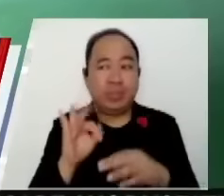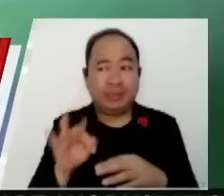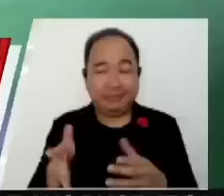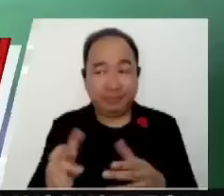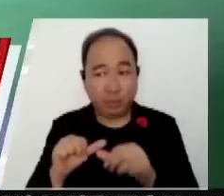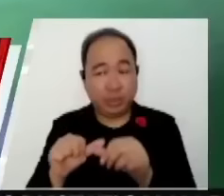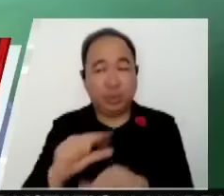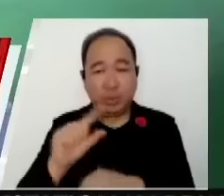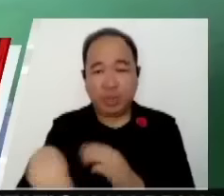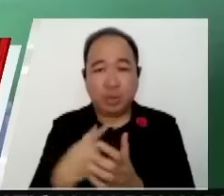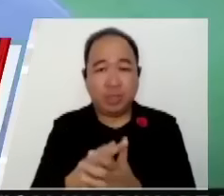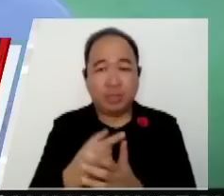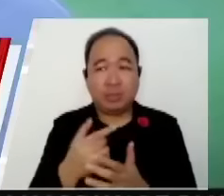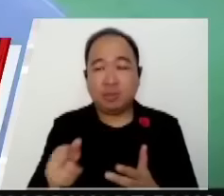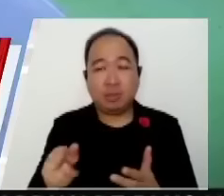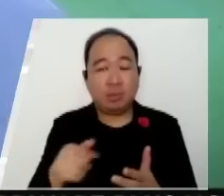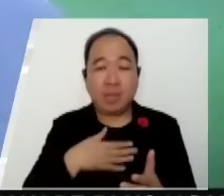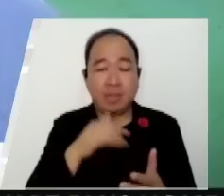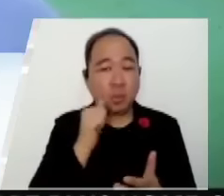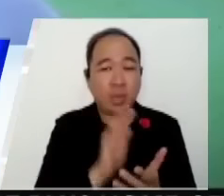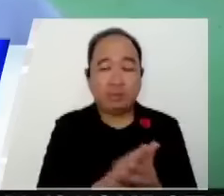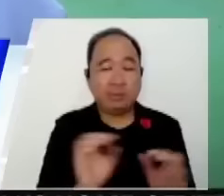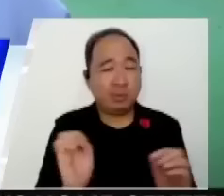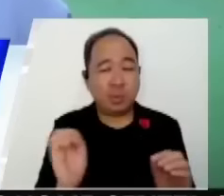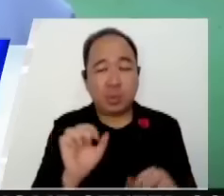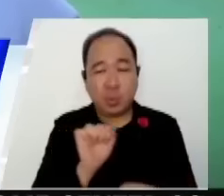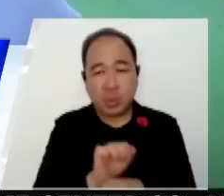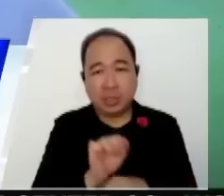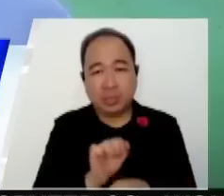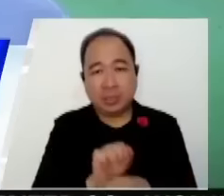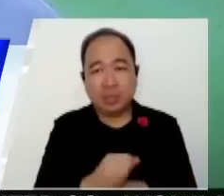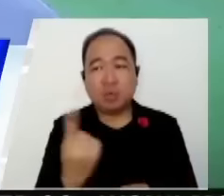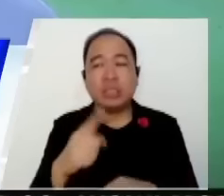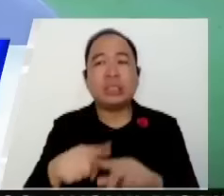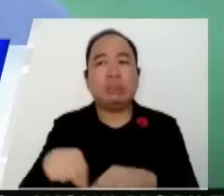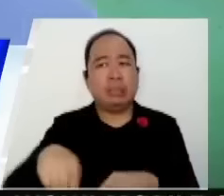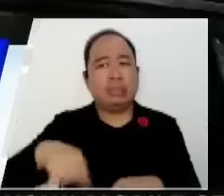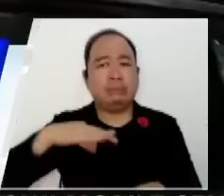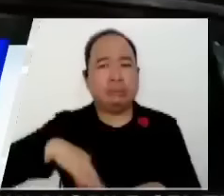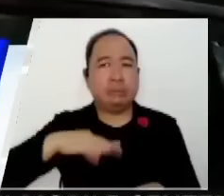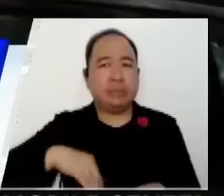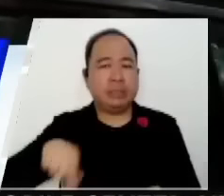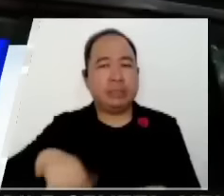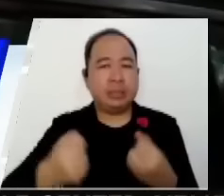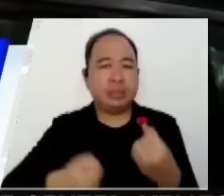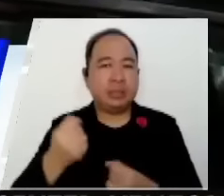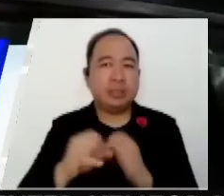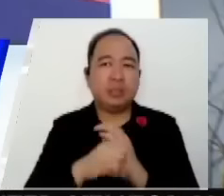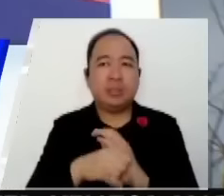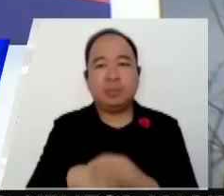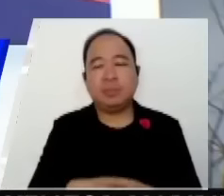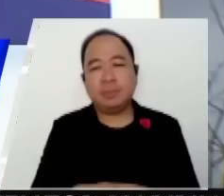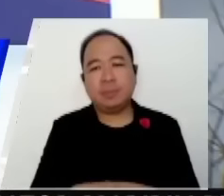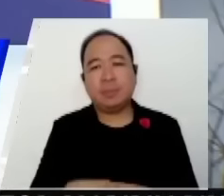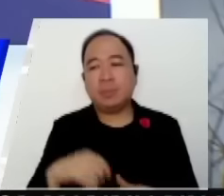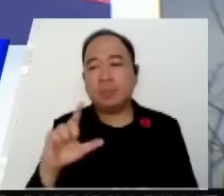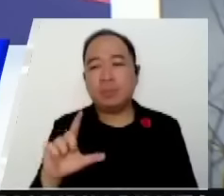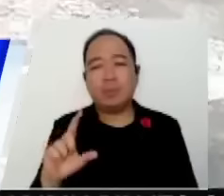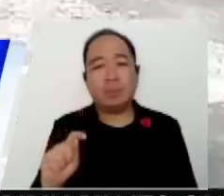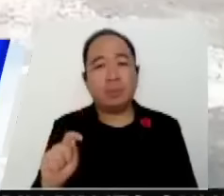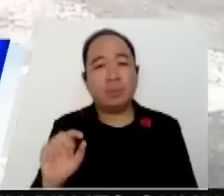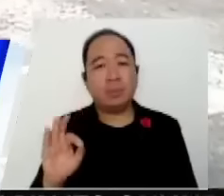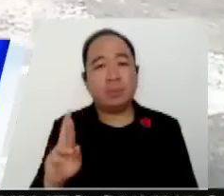naman din po trabaho yung asawa ko. Ito lang din po ang alam kong hanap buhay ang pagmamaneho po ng jeep. Muling giit ng LTFRB, may pagkakataon pa